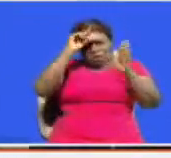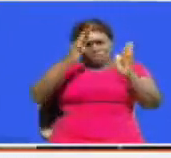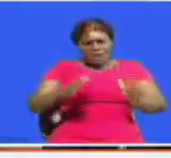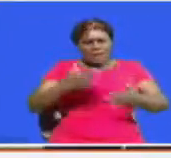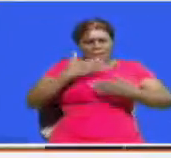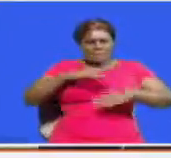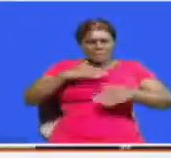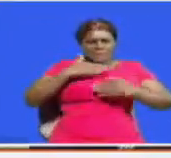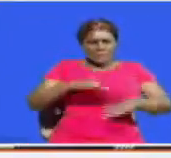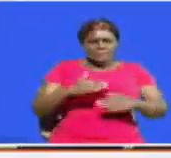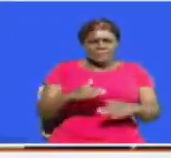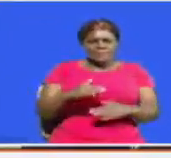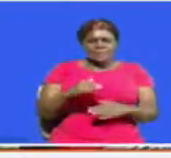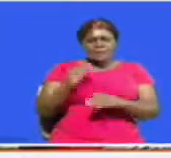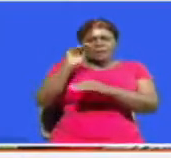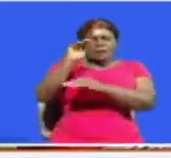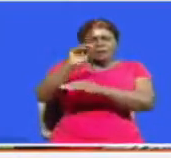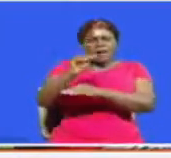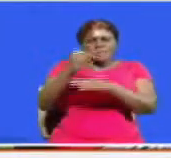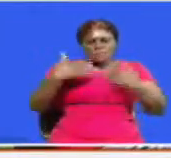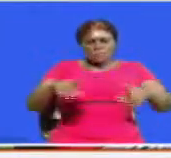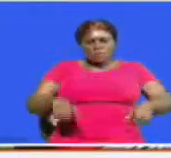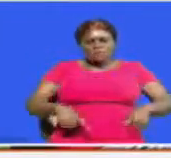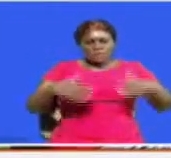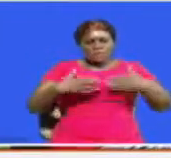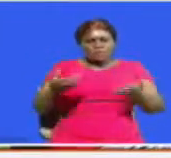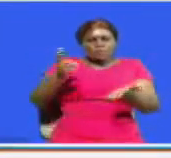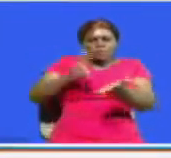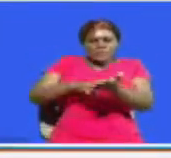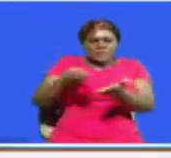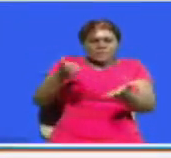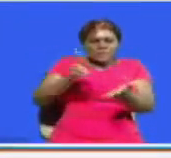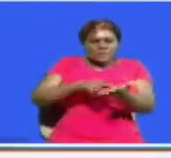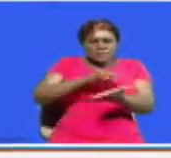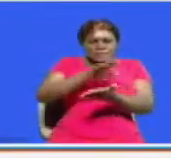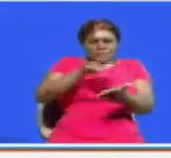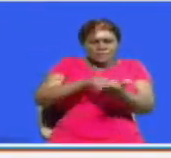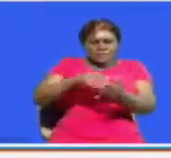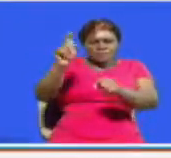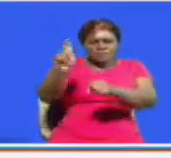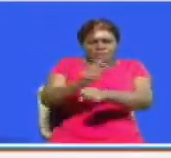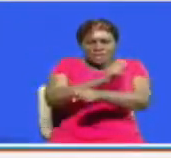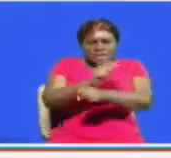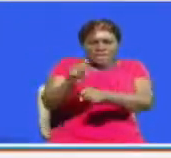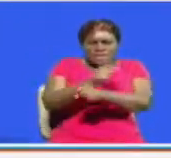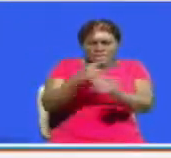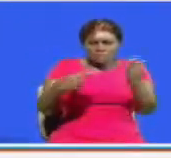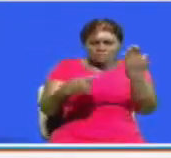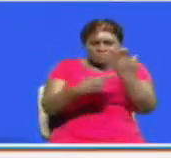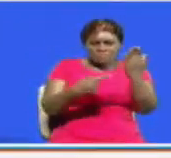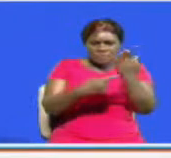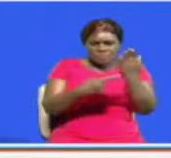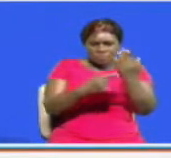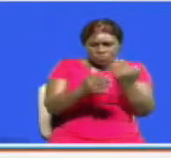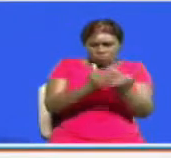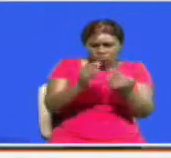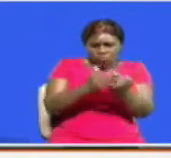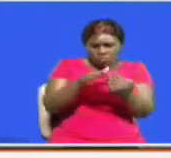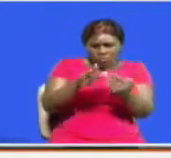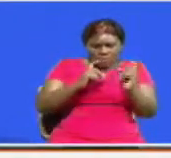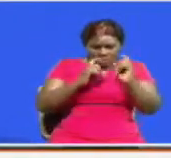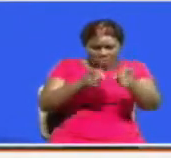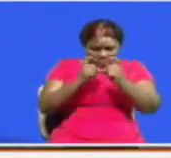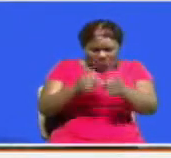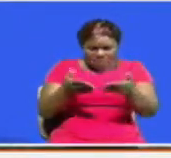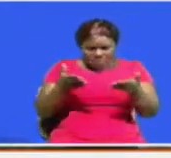Marsabit Solomon Gubo ametoa wito kwa wakazi kujiandikisha katika vituo vya mafunzo vya kiufundi ili kukuza ujuzi wao.